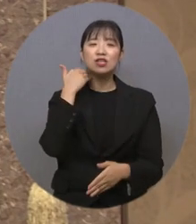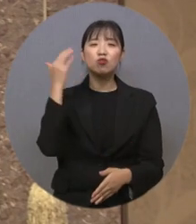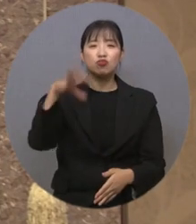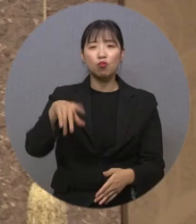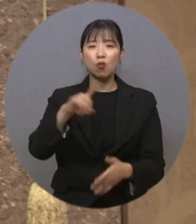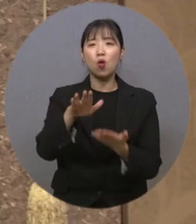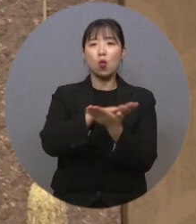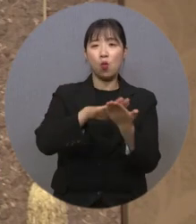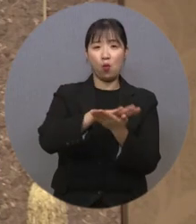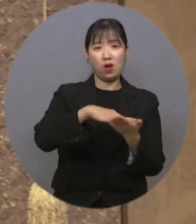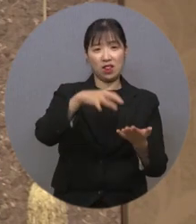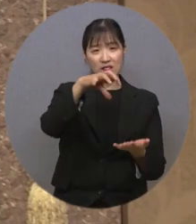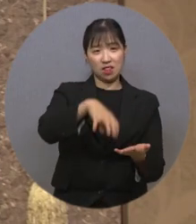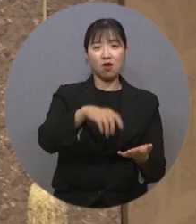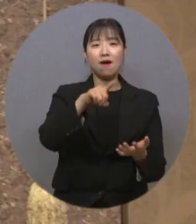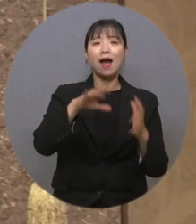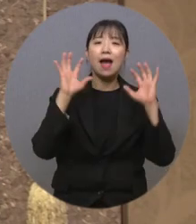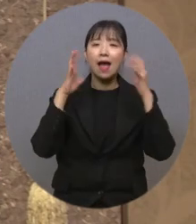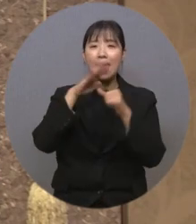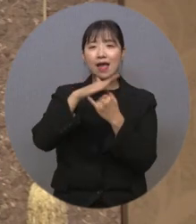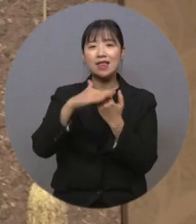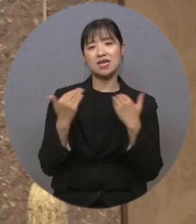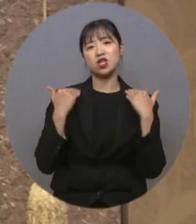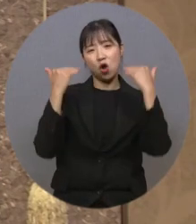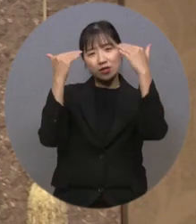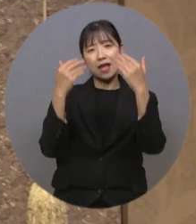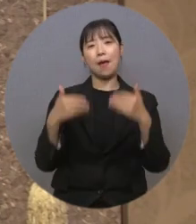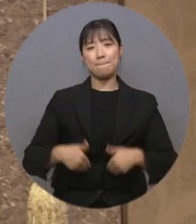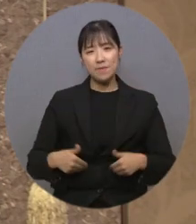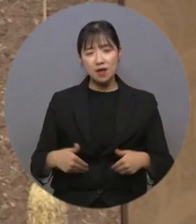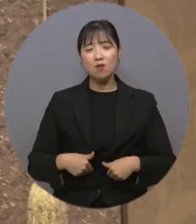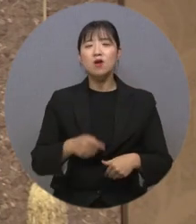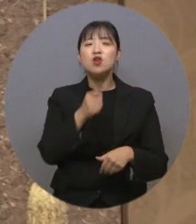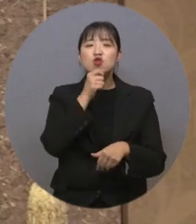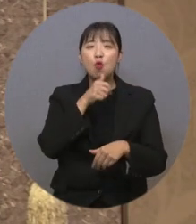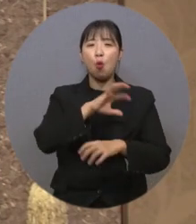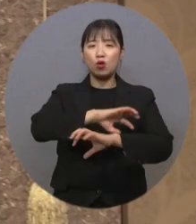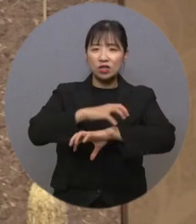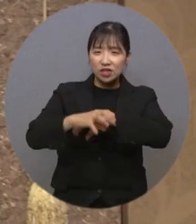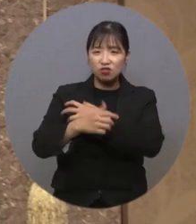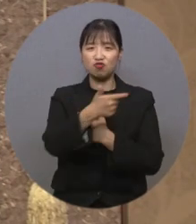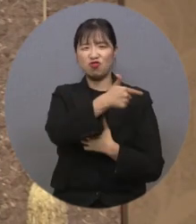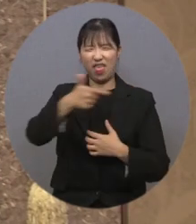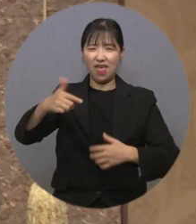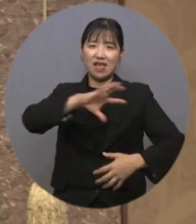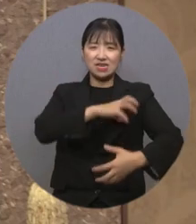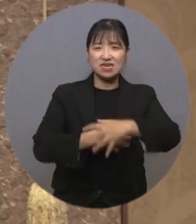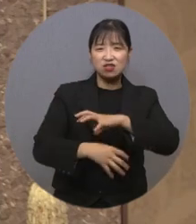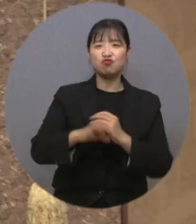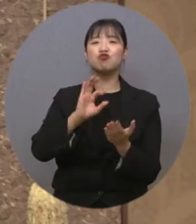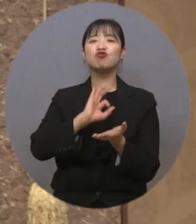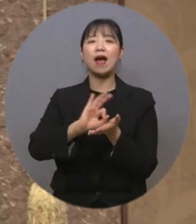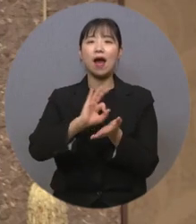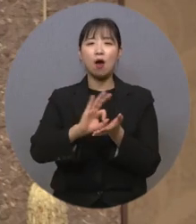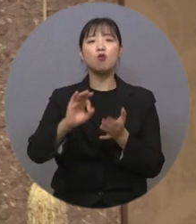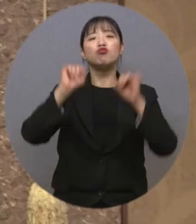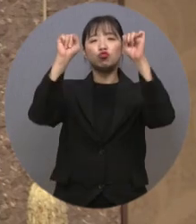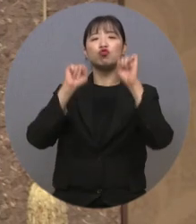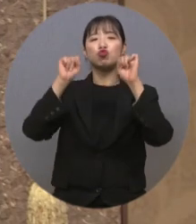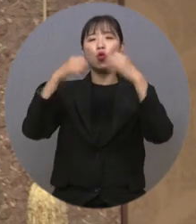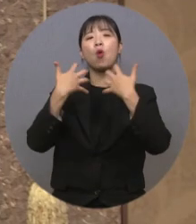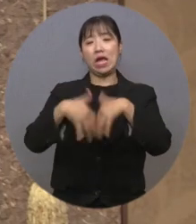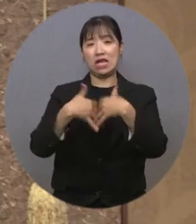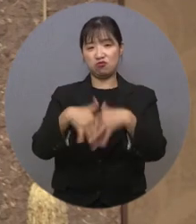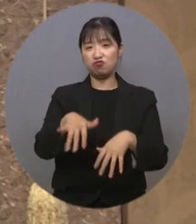놀이터에 아이들 성장에 필요한 뭐 소근육이나 대근육을 일정하게 사용할 수 있는 운동기구가 있지